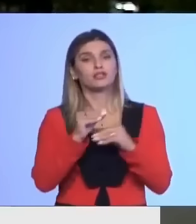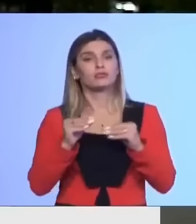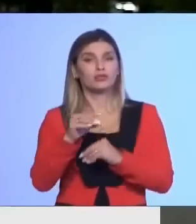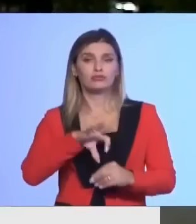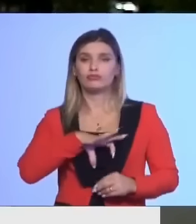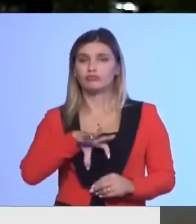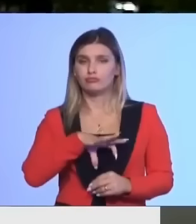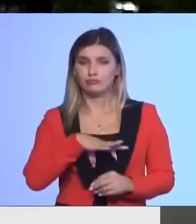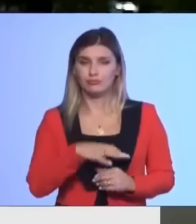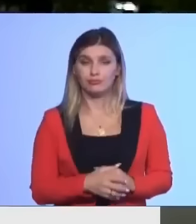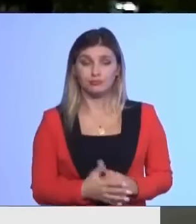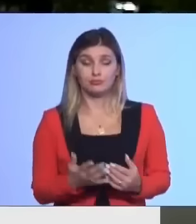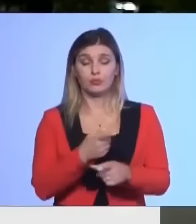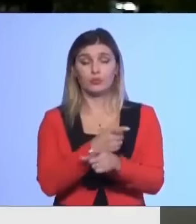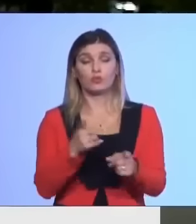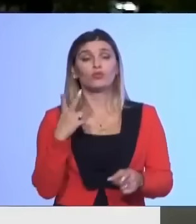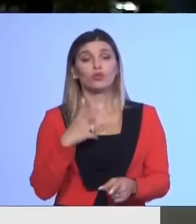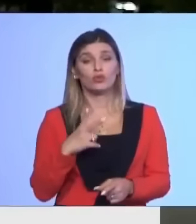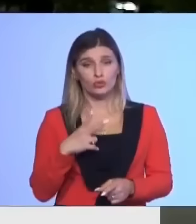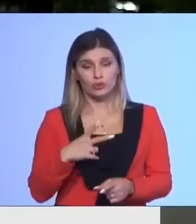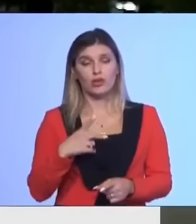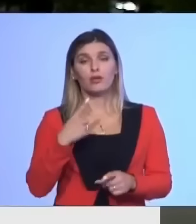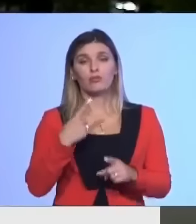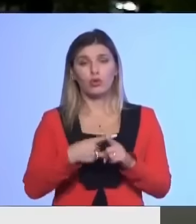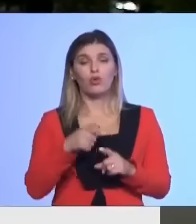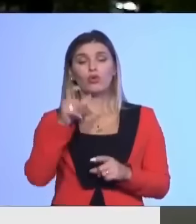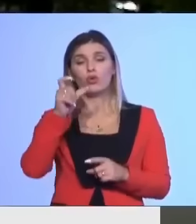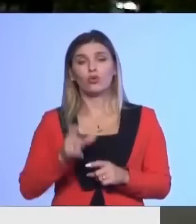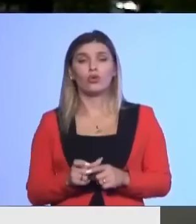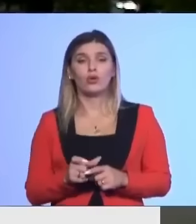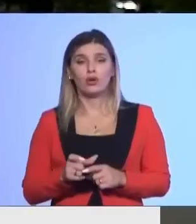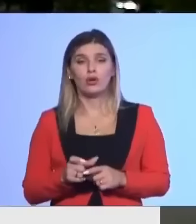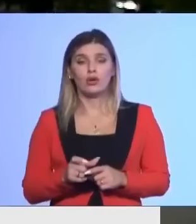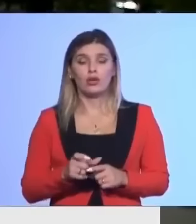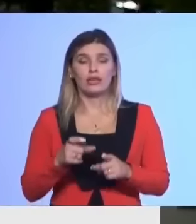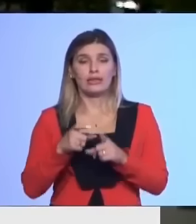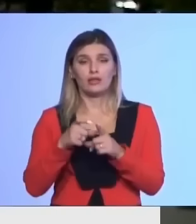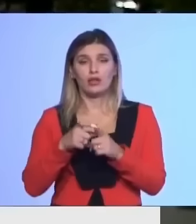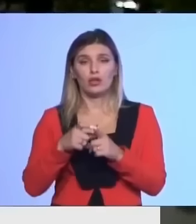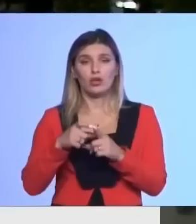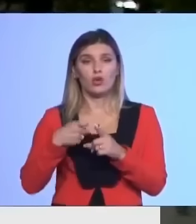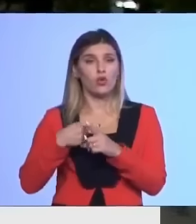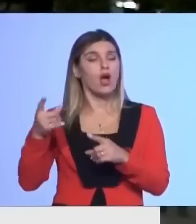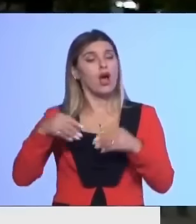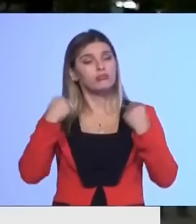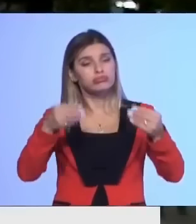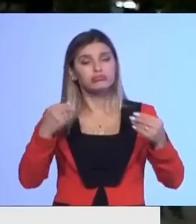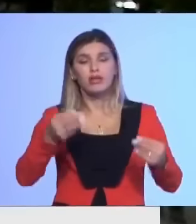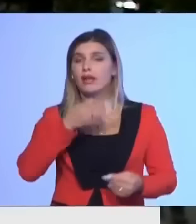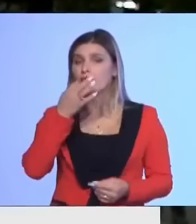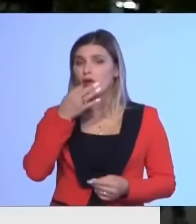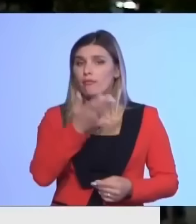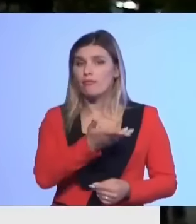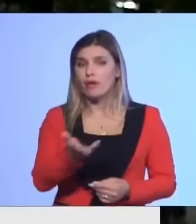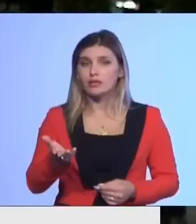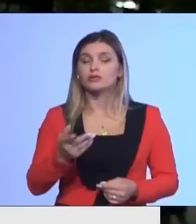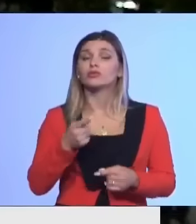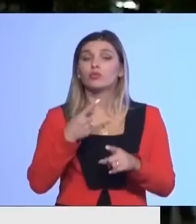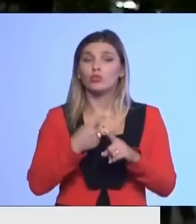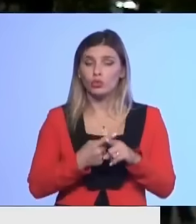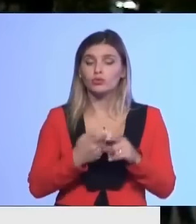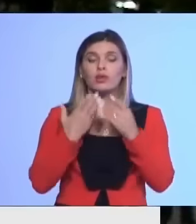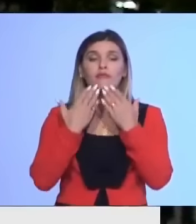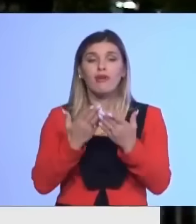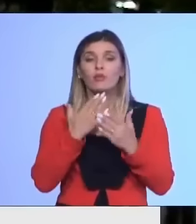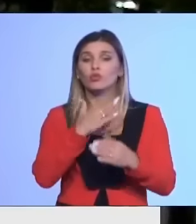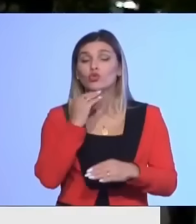që qytetarëve ju drejtua edhe kryeministri i Gjudos Driton Kuka, duke ju falendëruar gjithë për mbështetjen, por edhe për